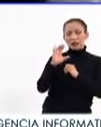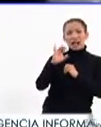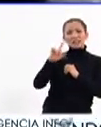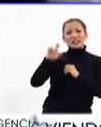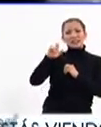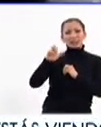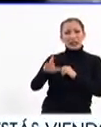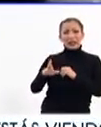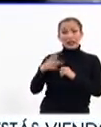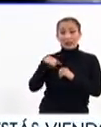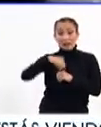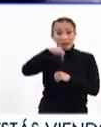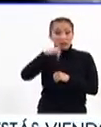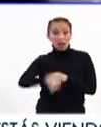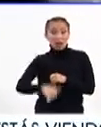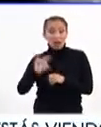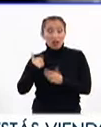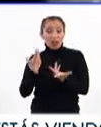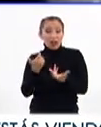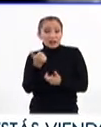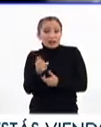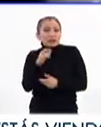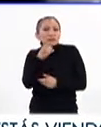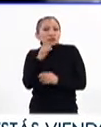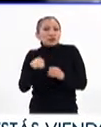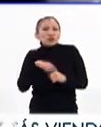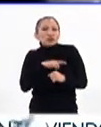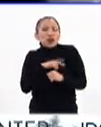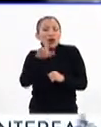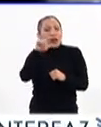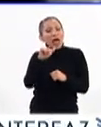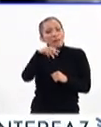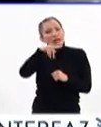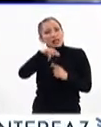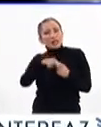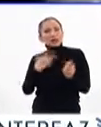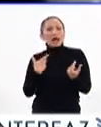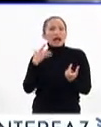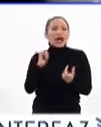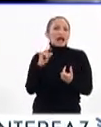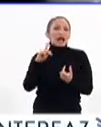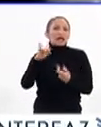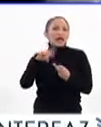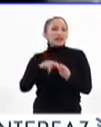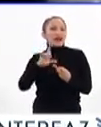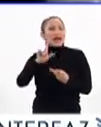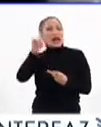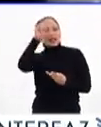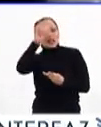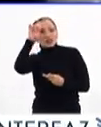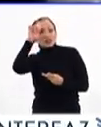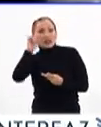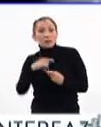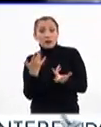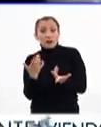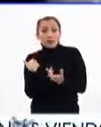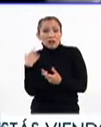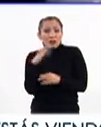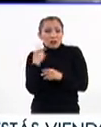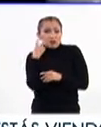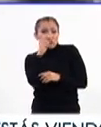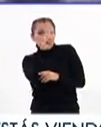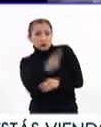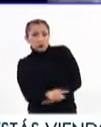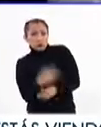Bundeskanzler. Questo proprio in Italia non è successo così, cioè noi oggi abbiamo la ministra, la sindaca, l'assessora, ma tutte le volte che tu usi